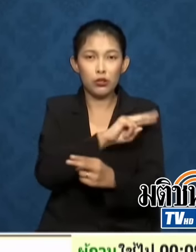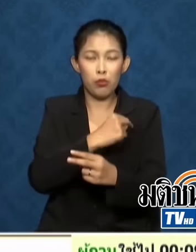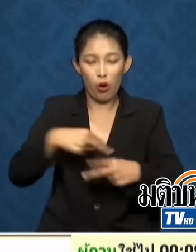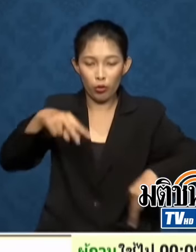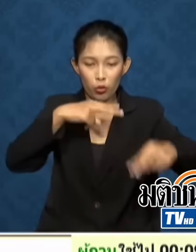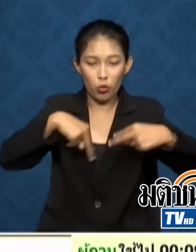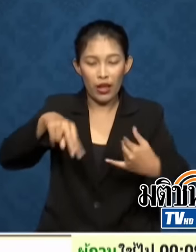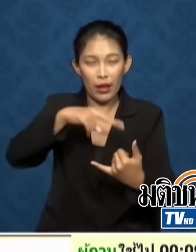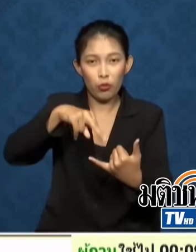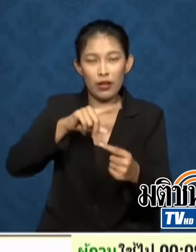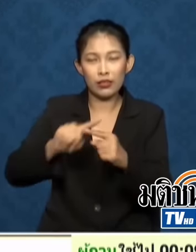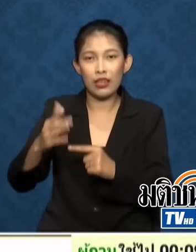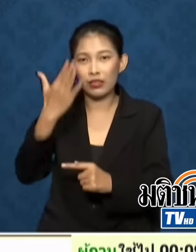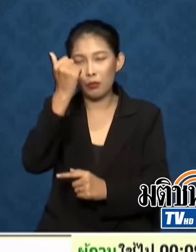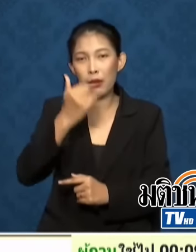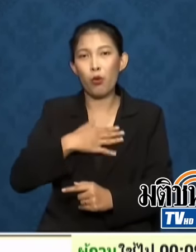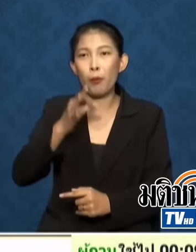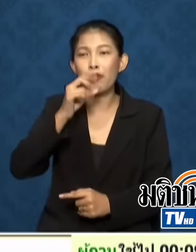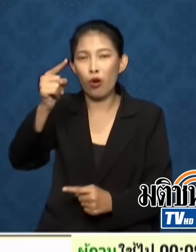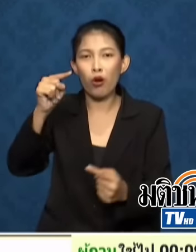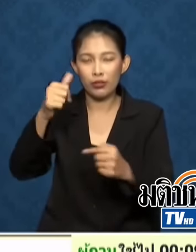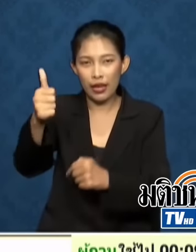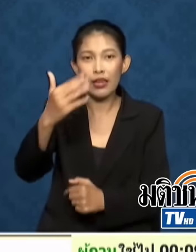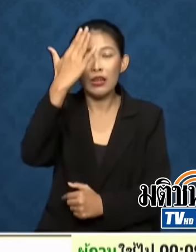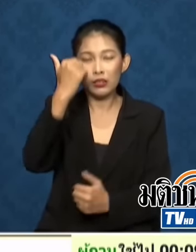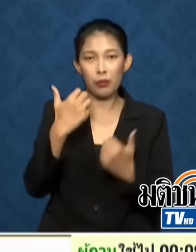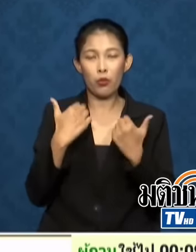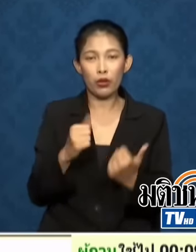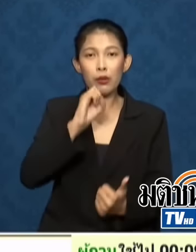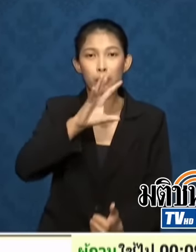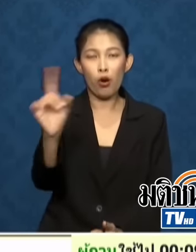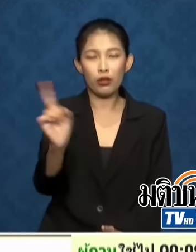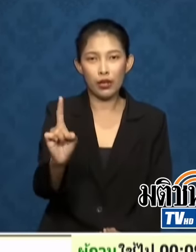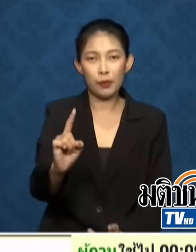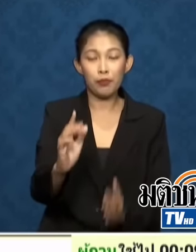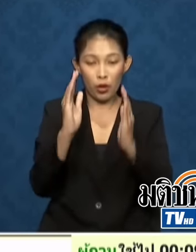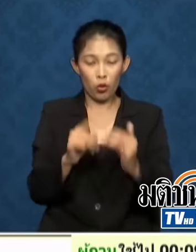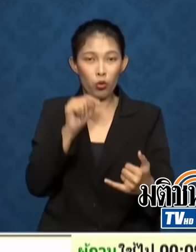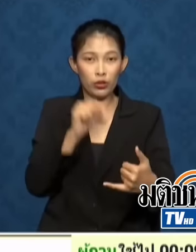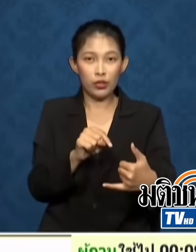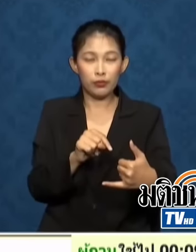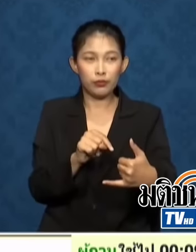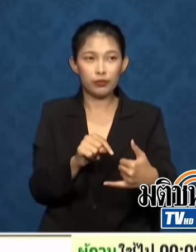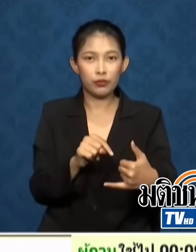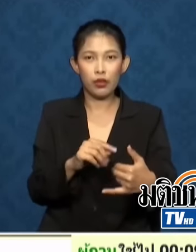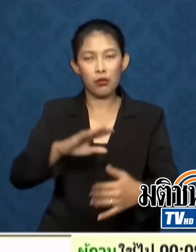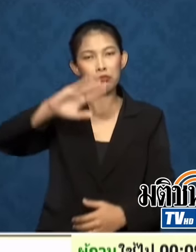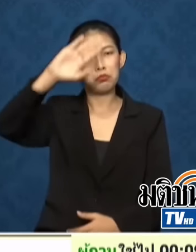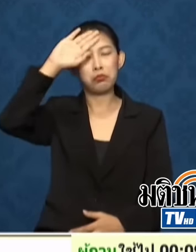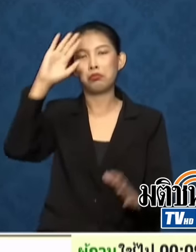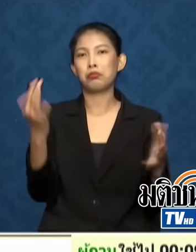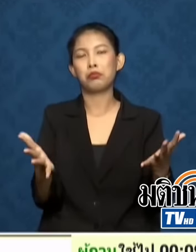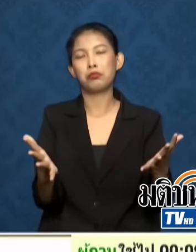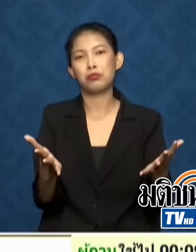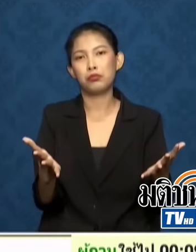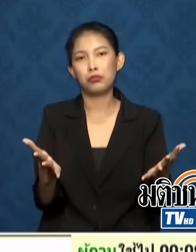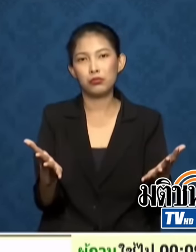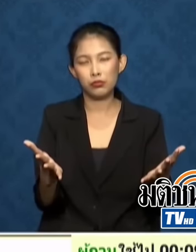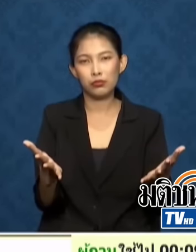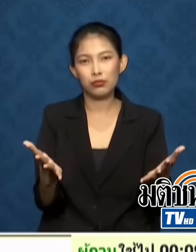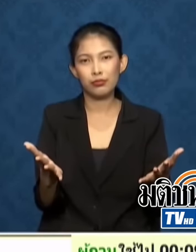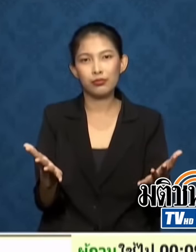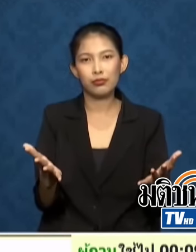มจะได้ไปดำเนินคดีกับเขาได้เพราะวันนี้มันพิสูจน์แล้วว่าคนคนนี้ไม่ได้ป่วยอะไรฮะ